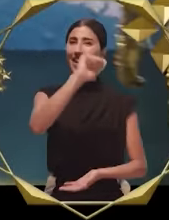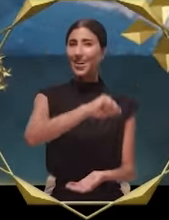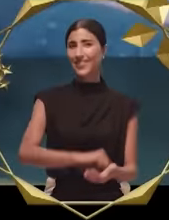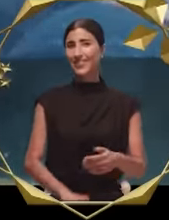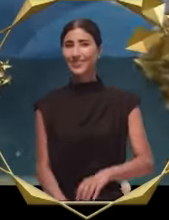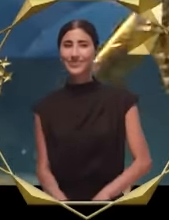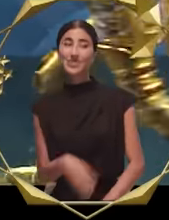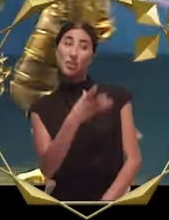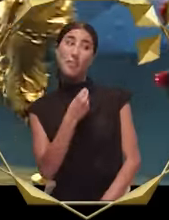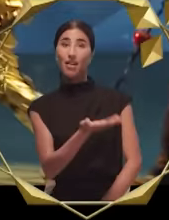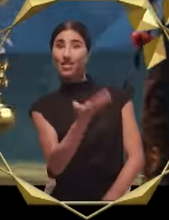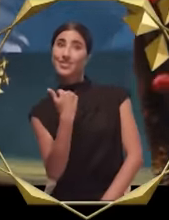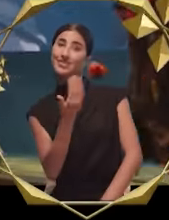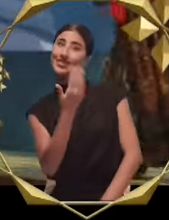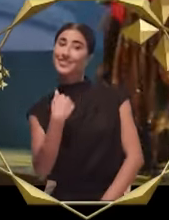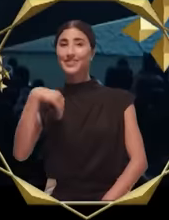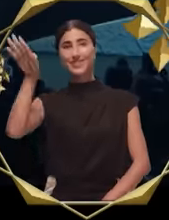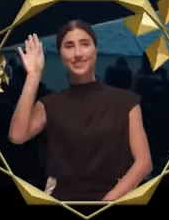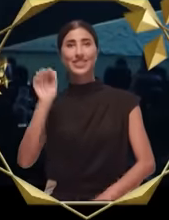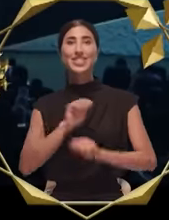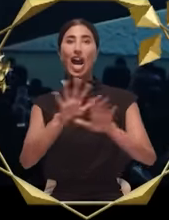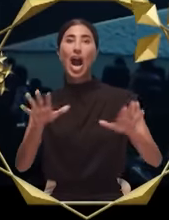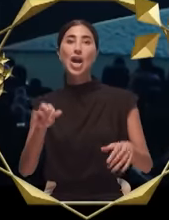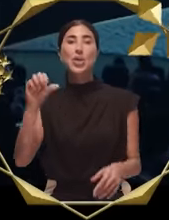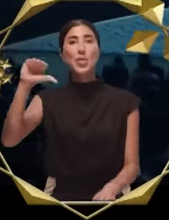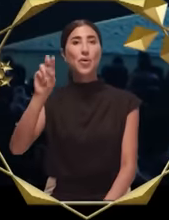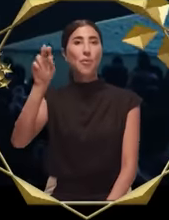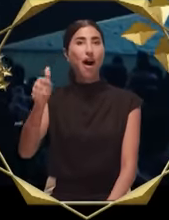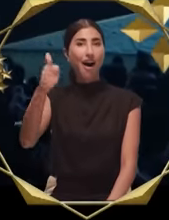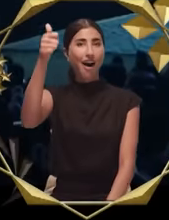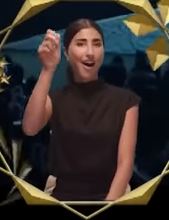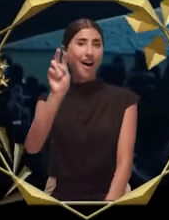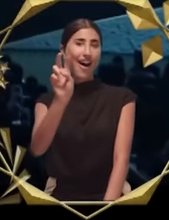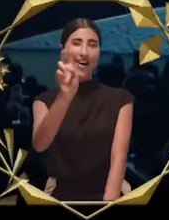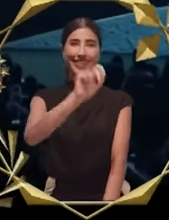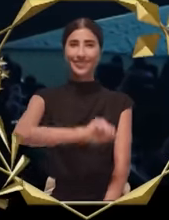خطوة طق خطوة طاق من هنا إلى ساحر وقوى